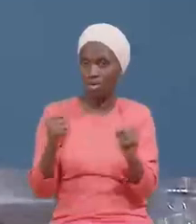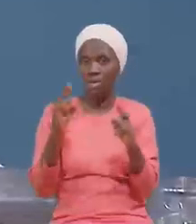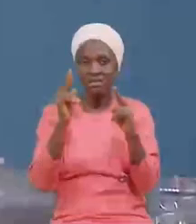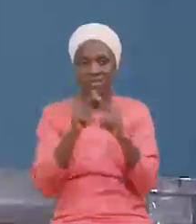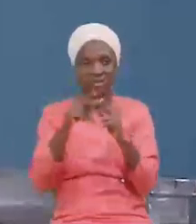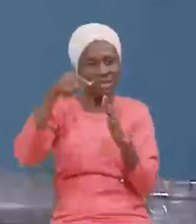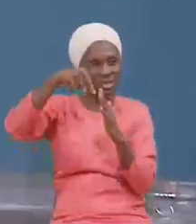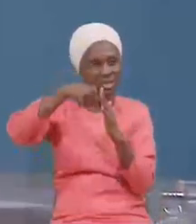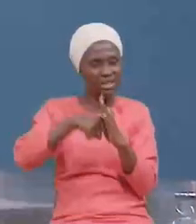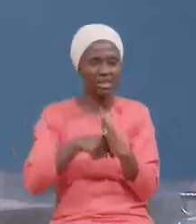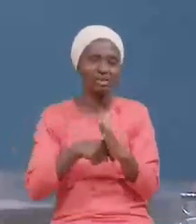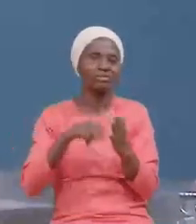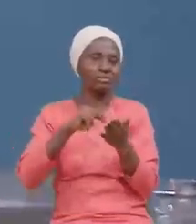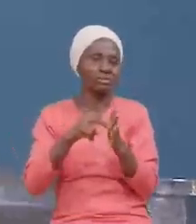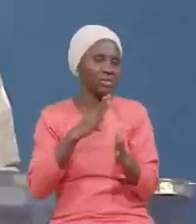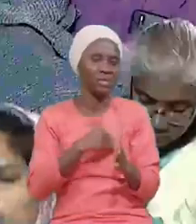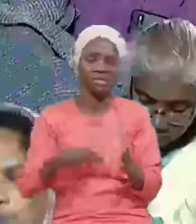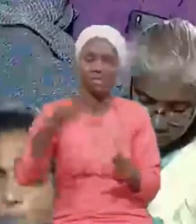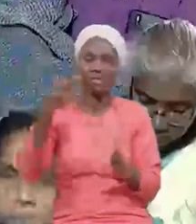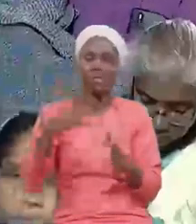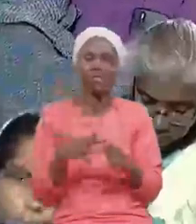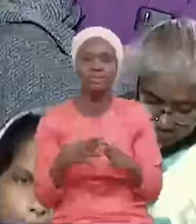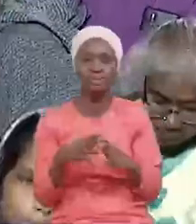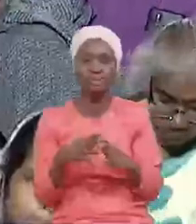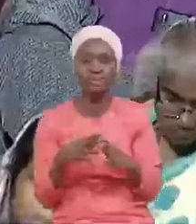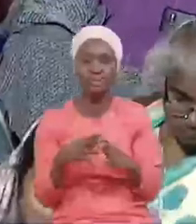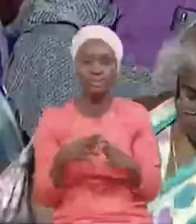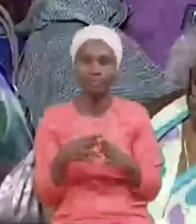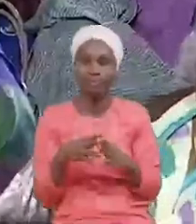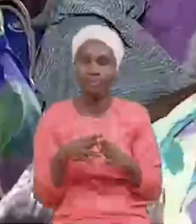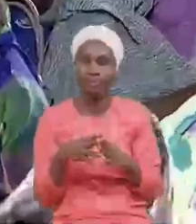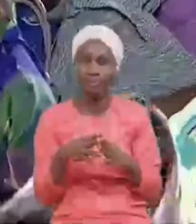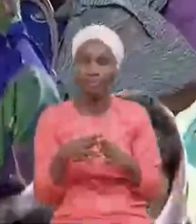Sauver est très profond et très élevé.